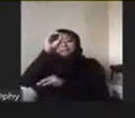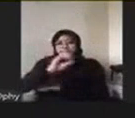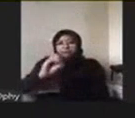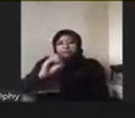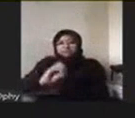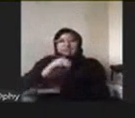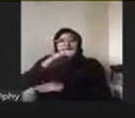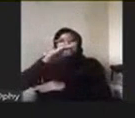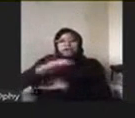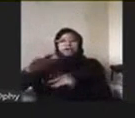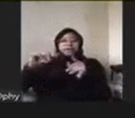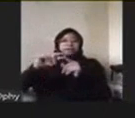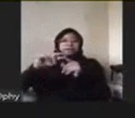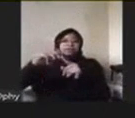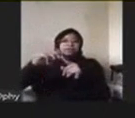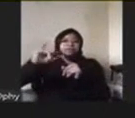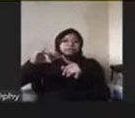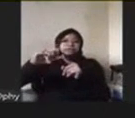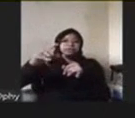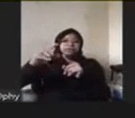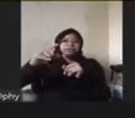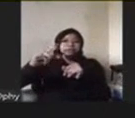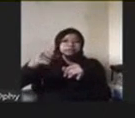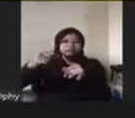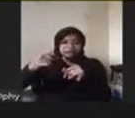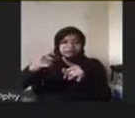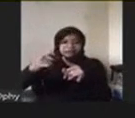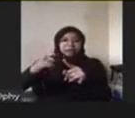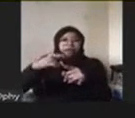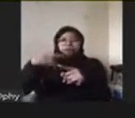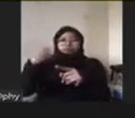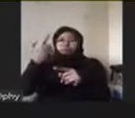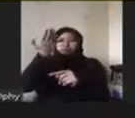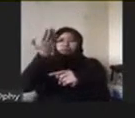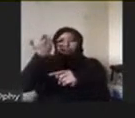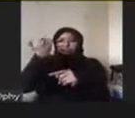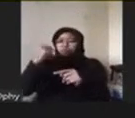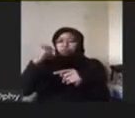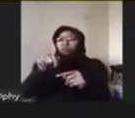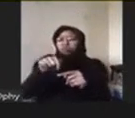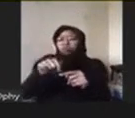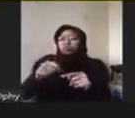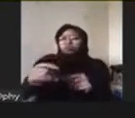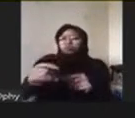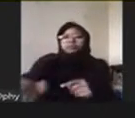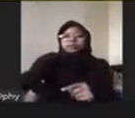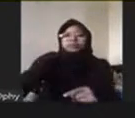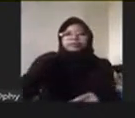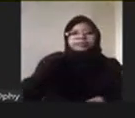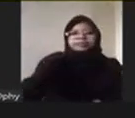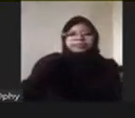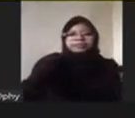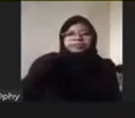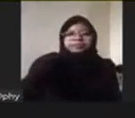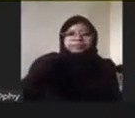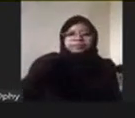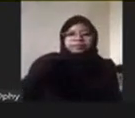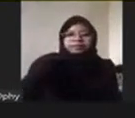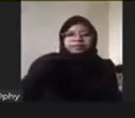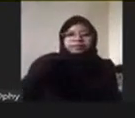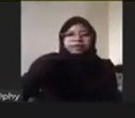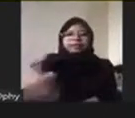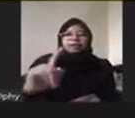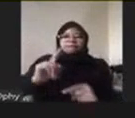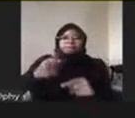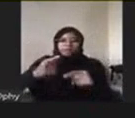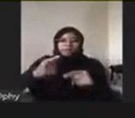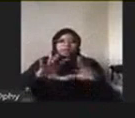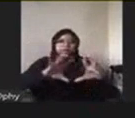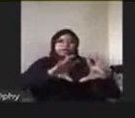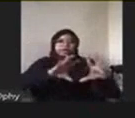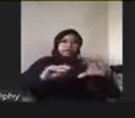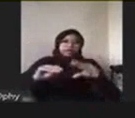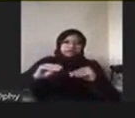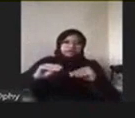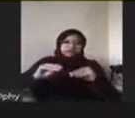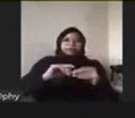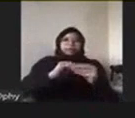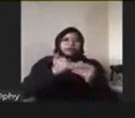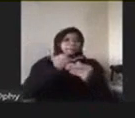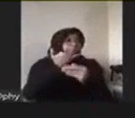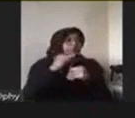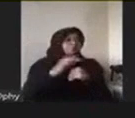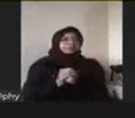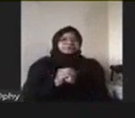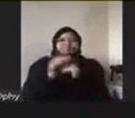PJJ kami dari 1.700 anak waktu itu, mereka semua menggunakan tugasnya, mengerjakan tugasnya melalui handphone. Next.